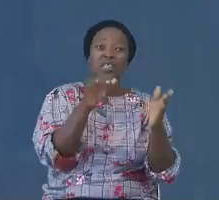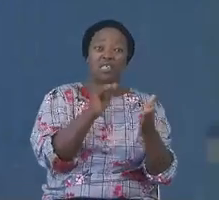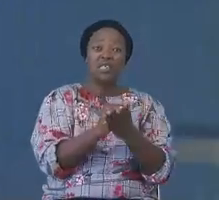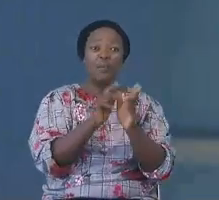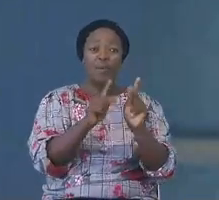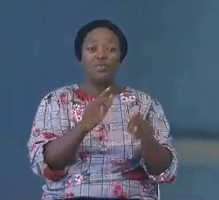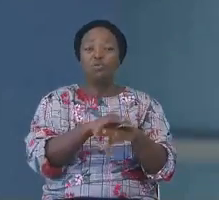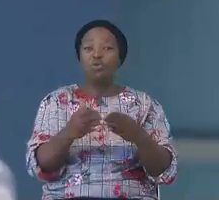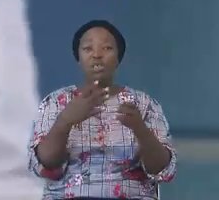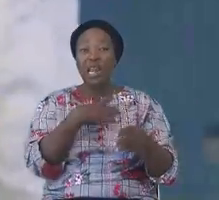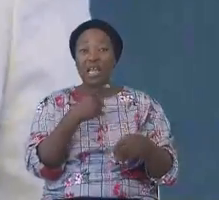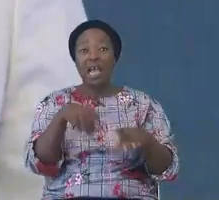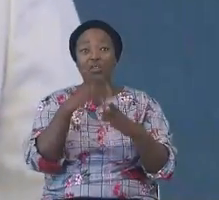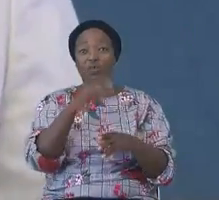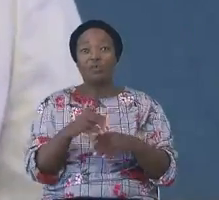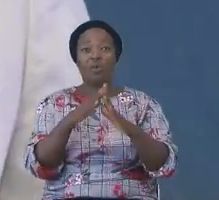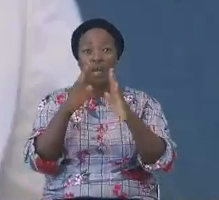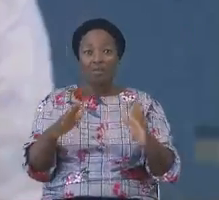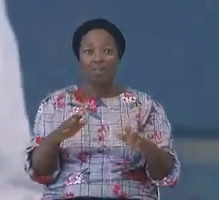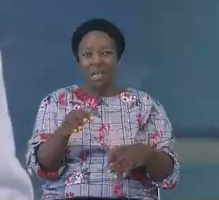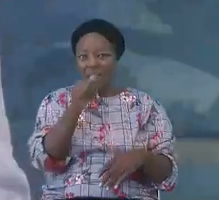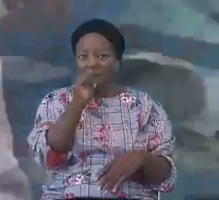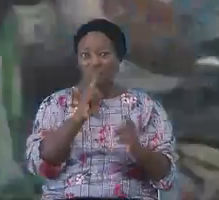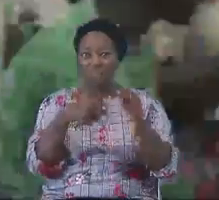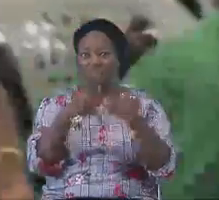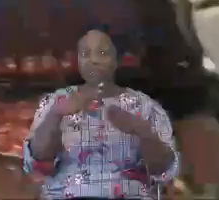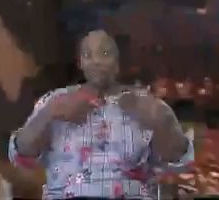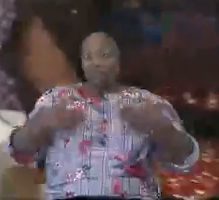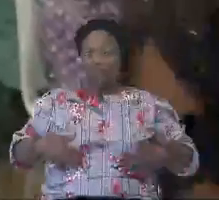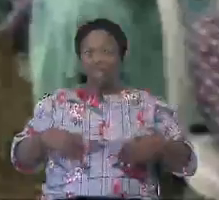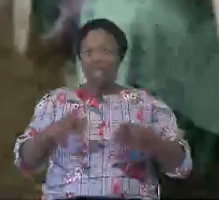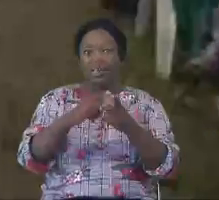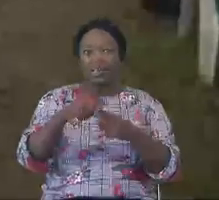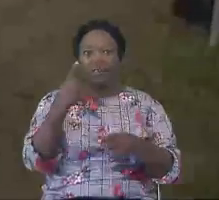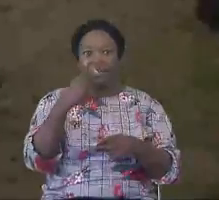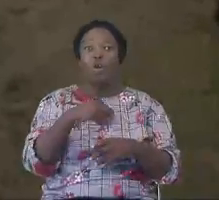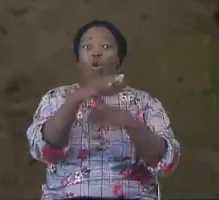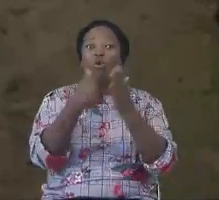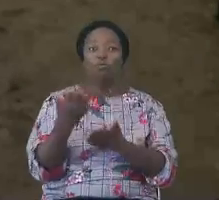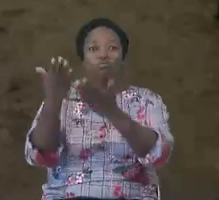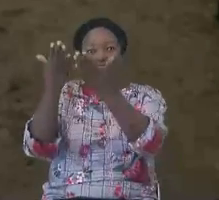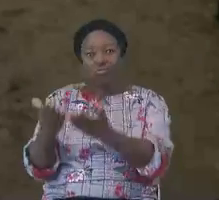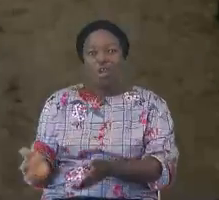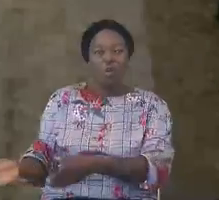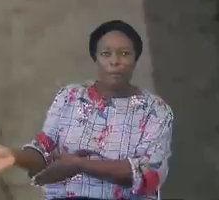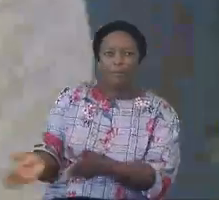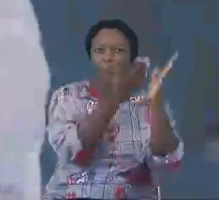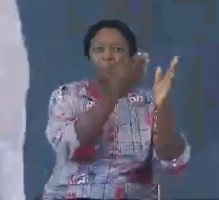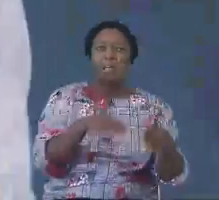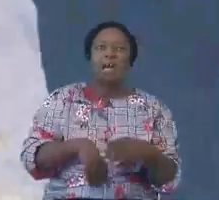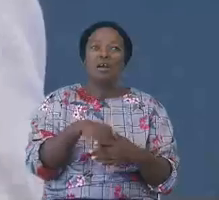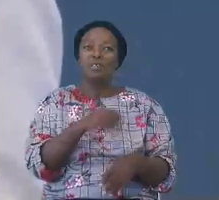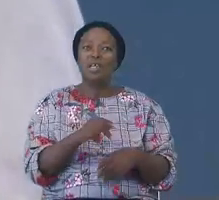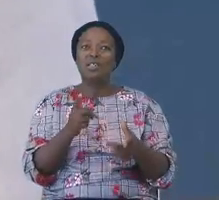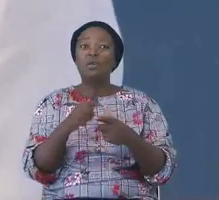quand tu injectes, tu renvoies ce locataire de ton corps,